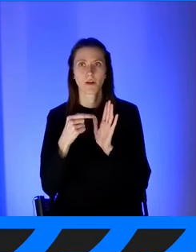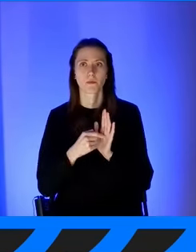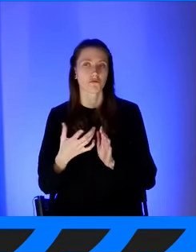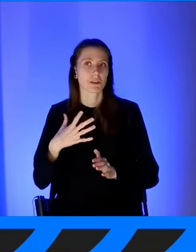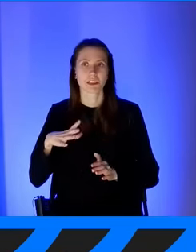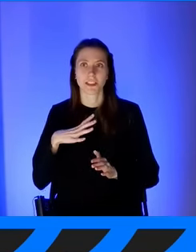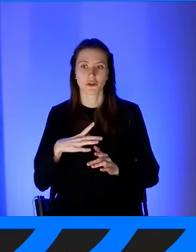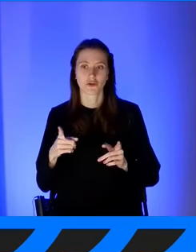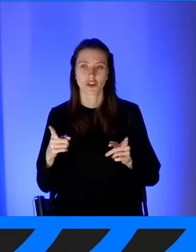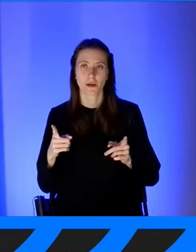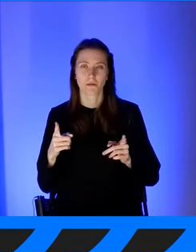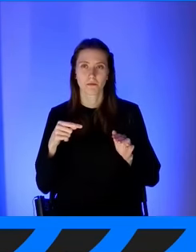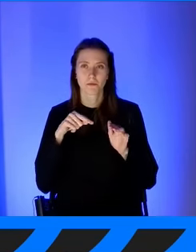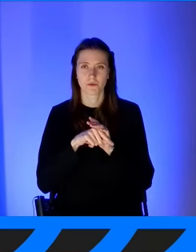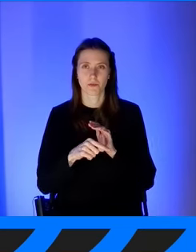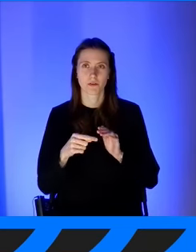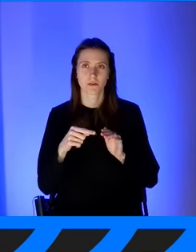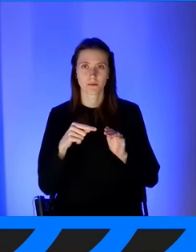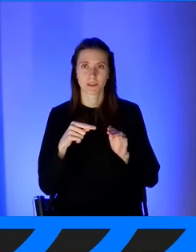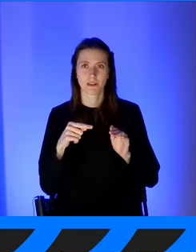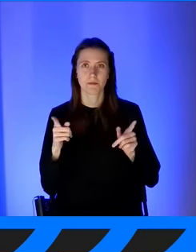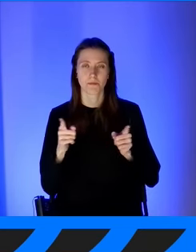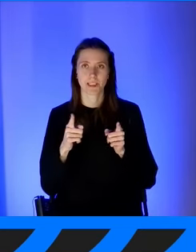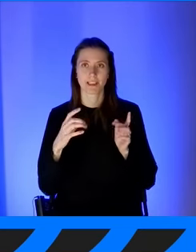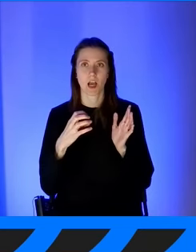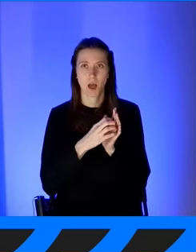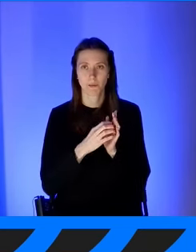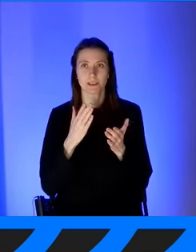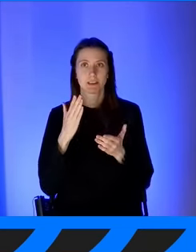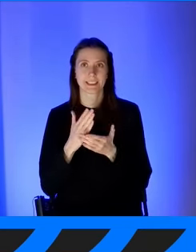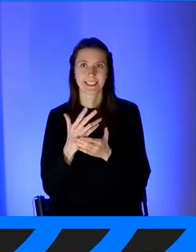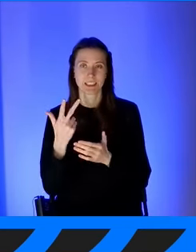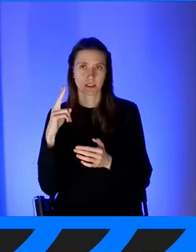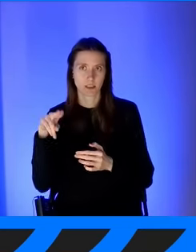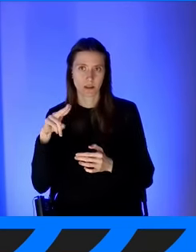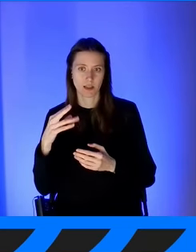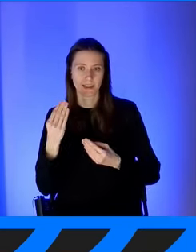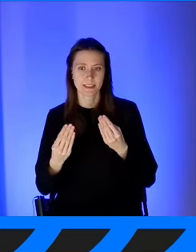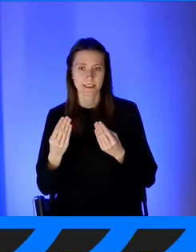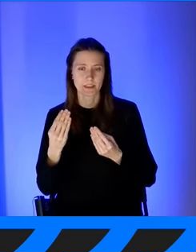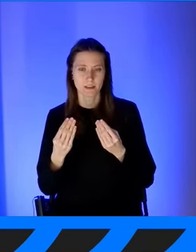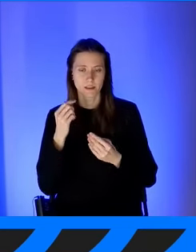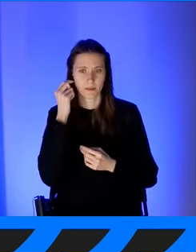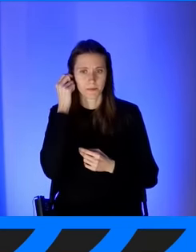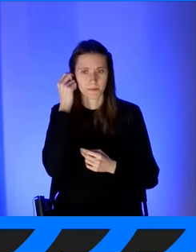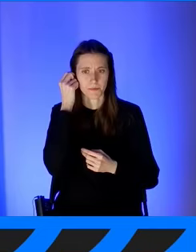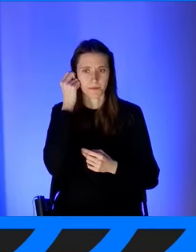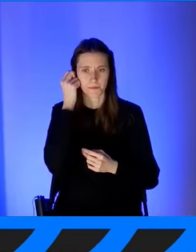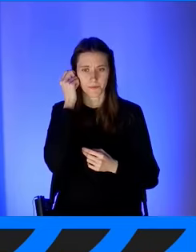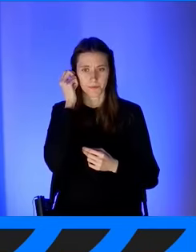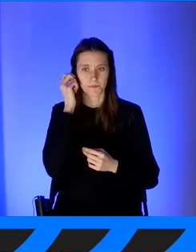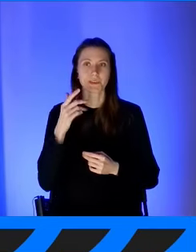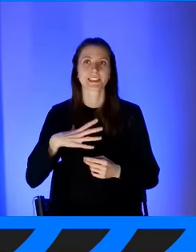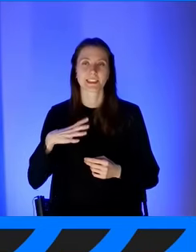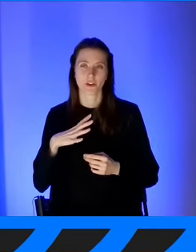мини-апсы пускают 3D-игры, хотя для этого есть Direct Games? Можешь, пожалуйста, еще раз… Для чего в